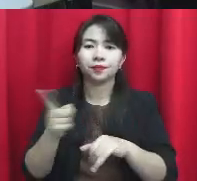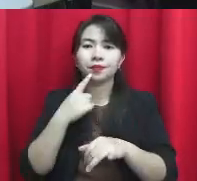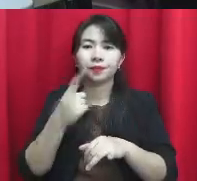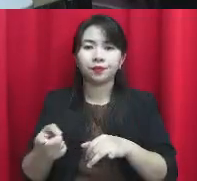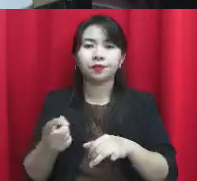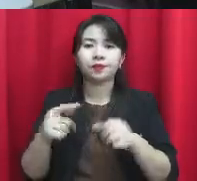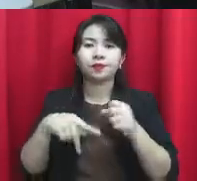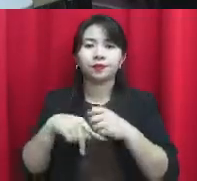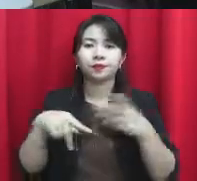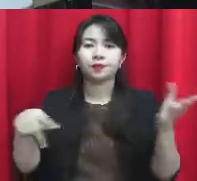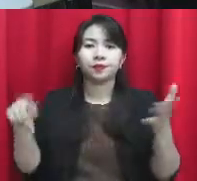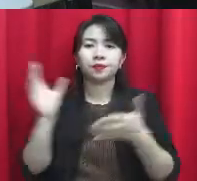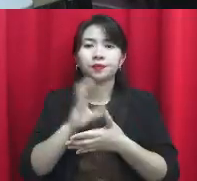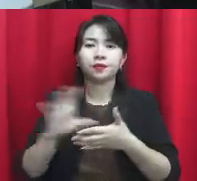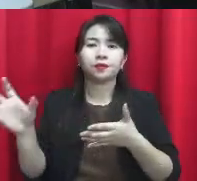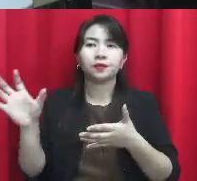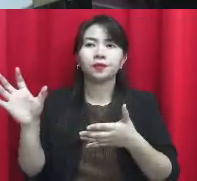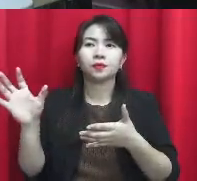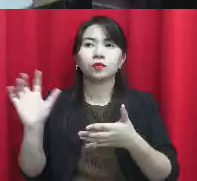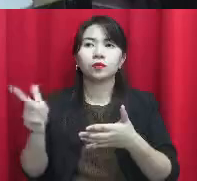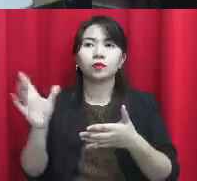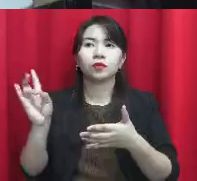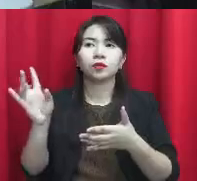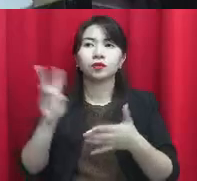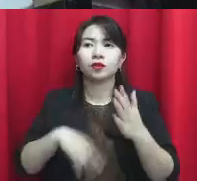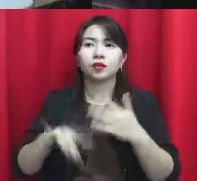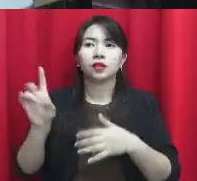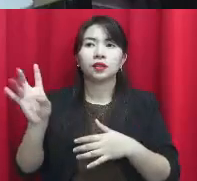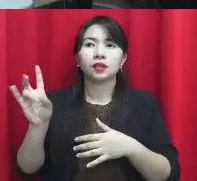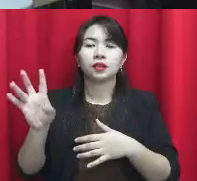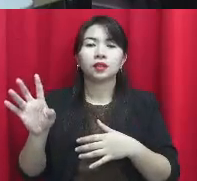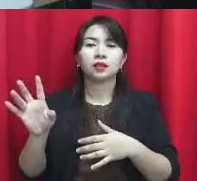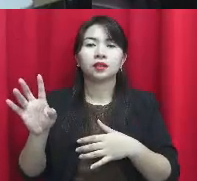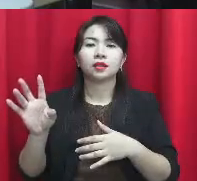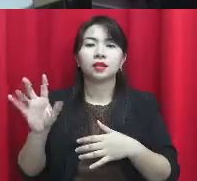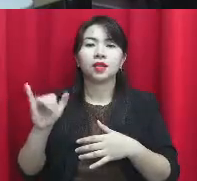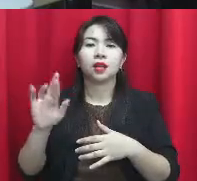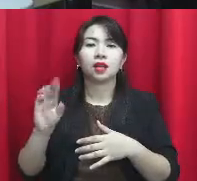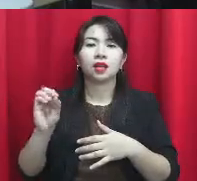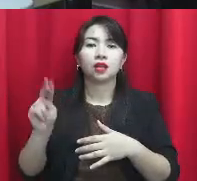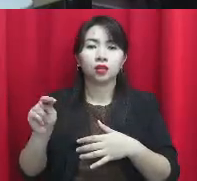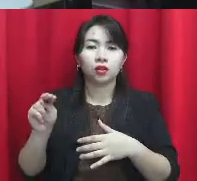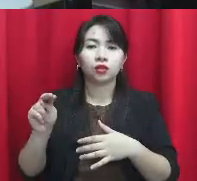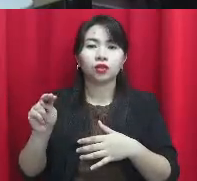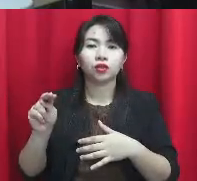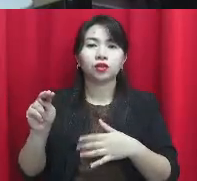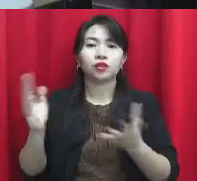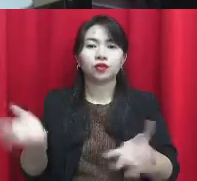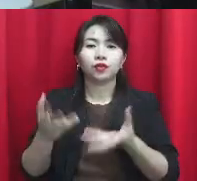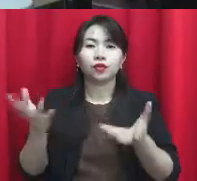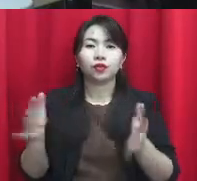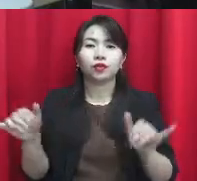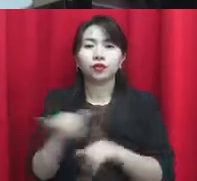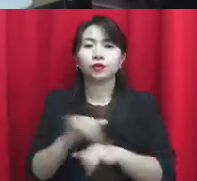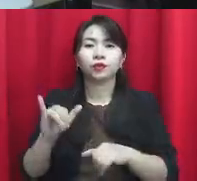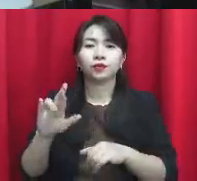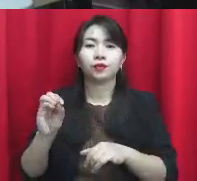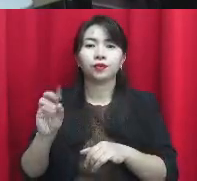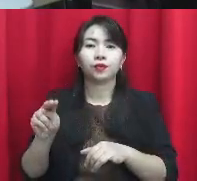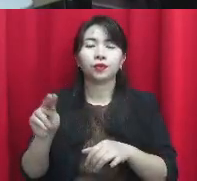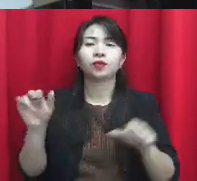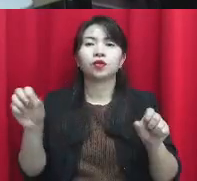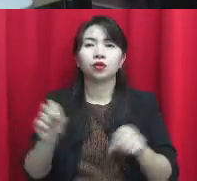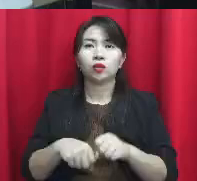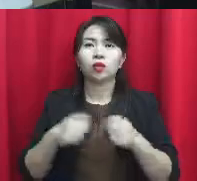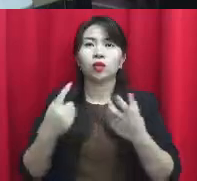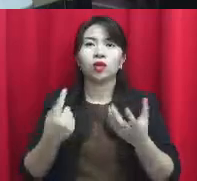27 verse Number 17 Ano po baang sabi dito Iron sharpened Iron ' ba So a Man sharpened